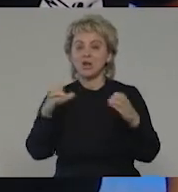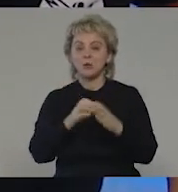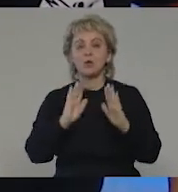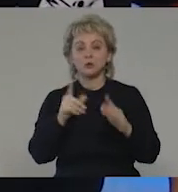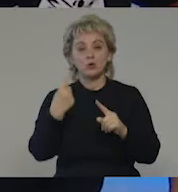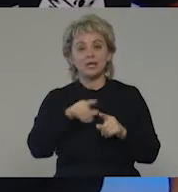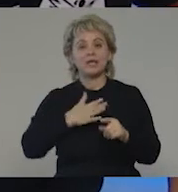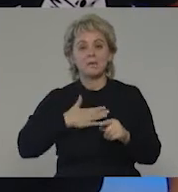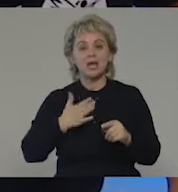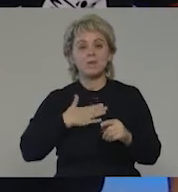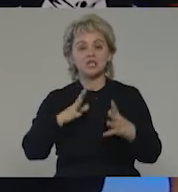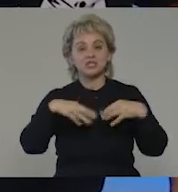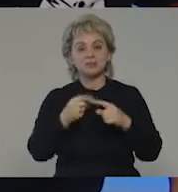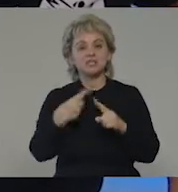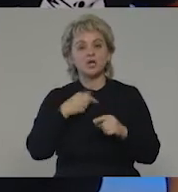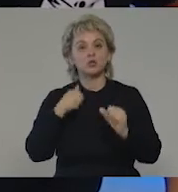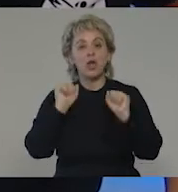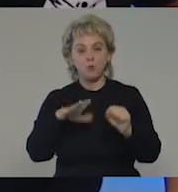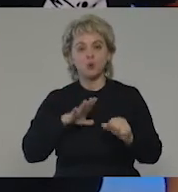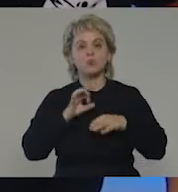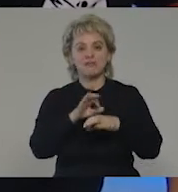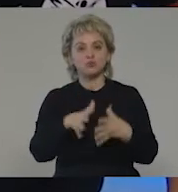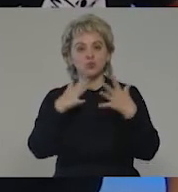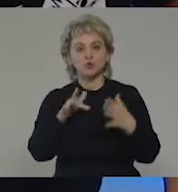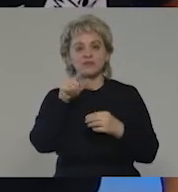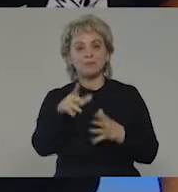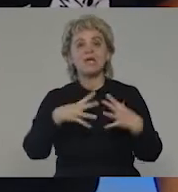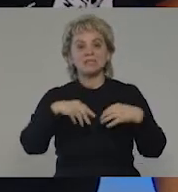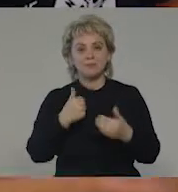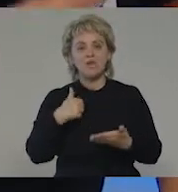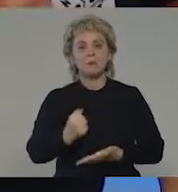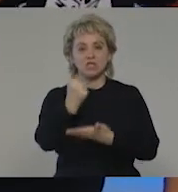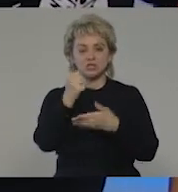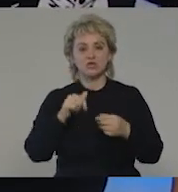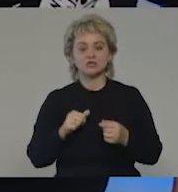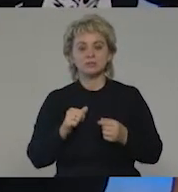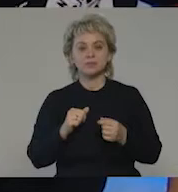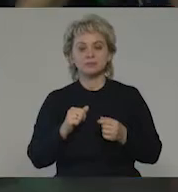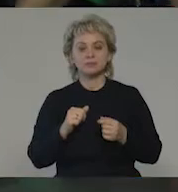что для меня и моей семьи, с которой я мог бы проводить больше времени. Но семья меня поддержит.